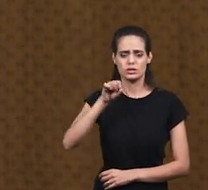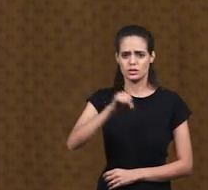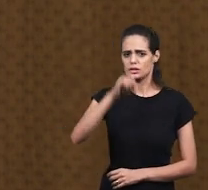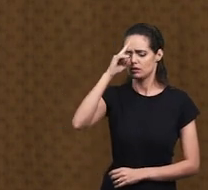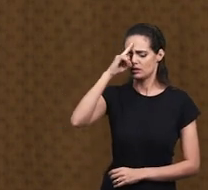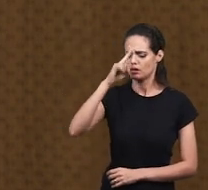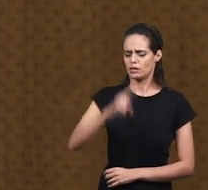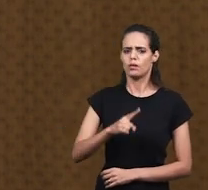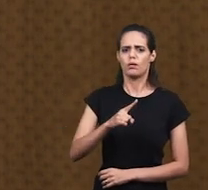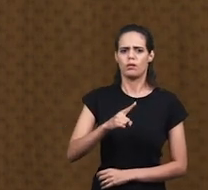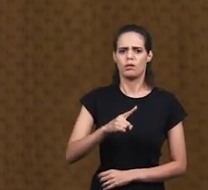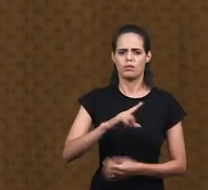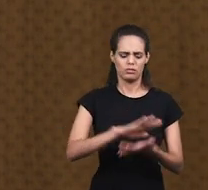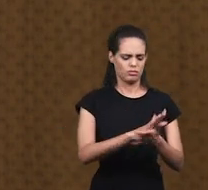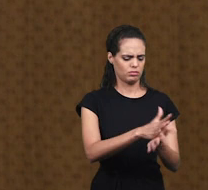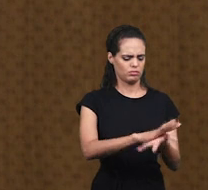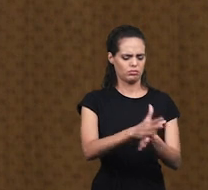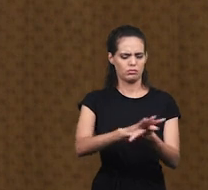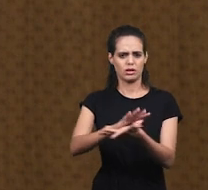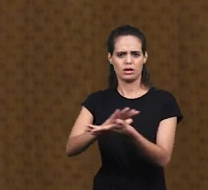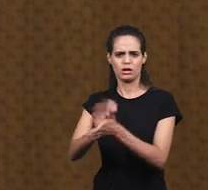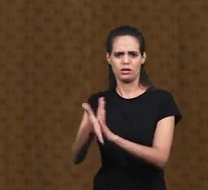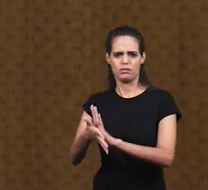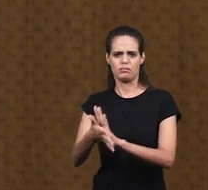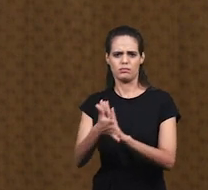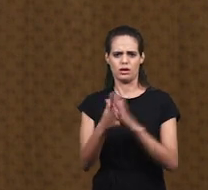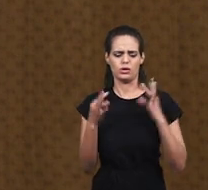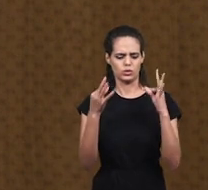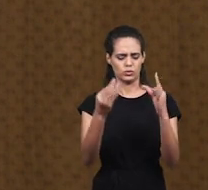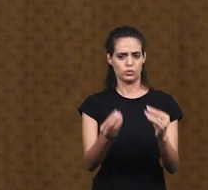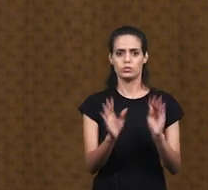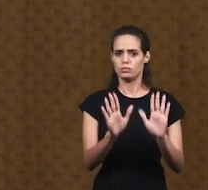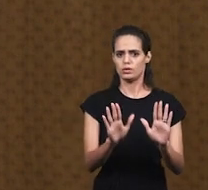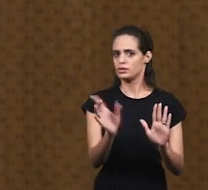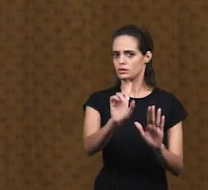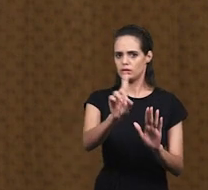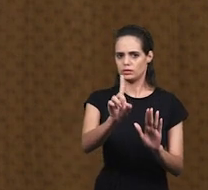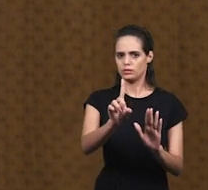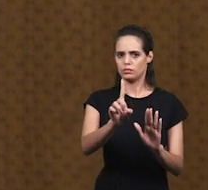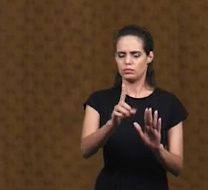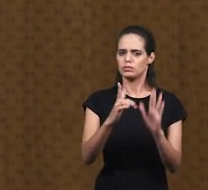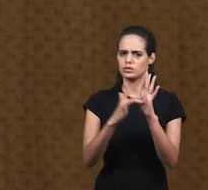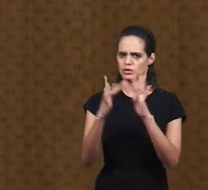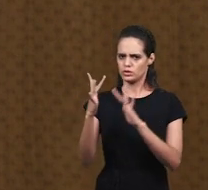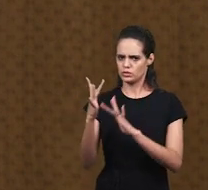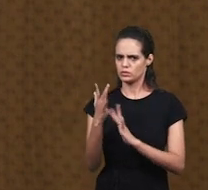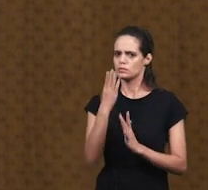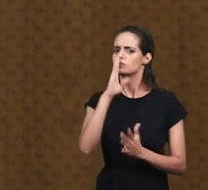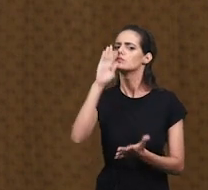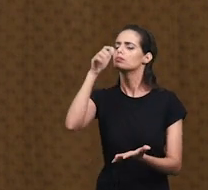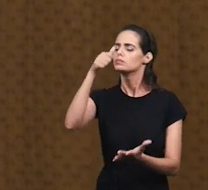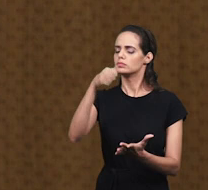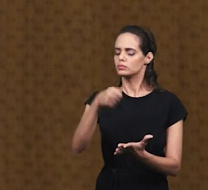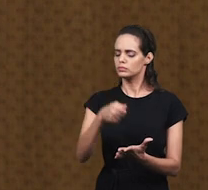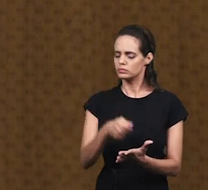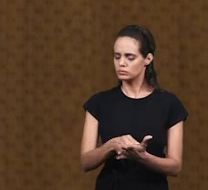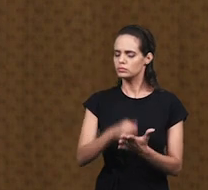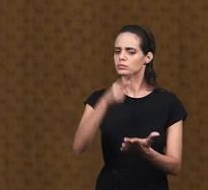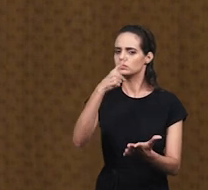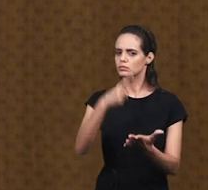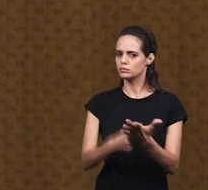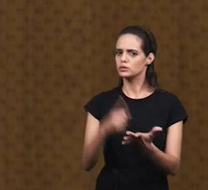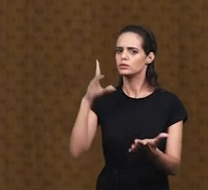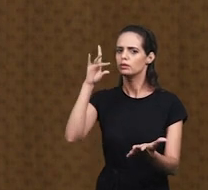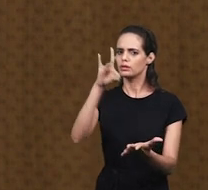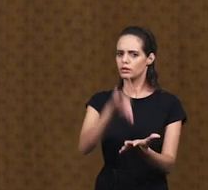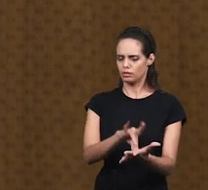viennent ici et on va arrêter avec tout. Il n'a pas fait comme ça. Il a accompli son ministère. Quand nous voyons